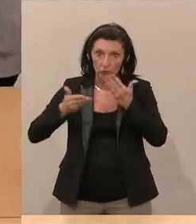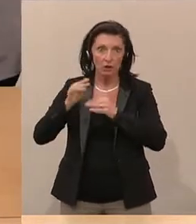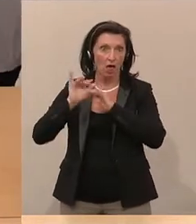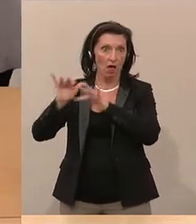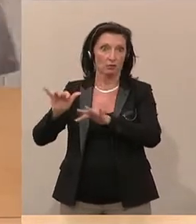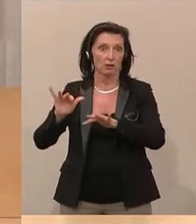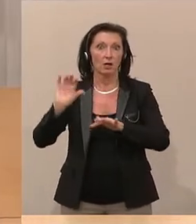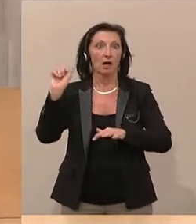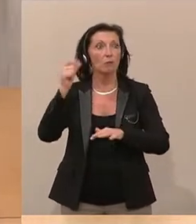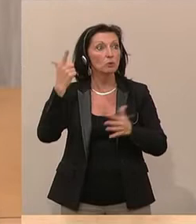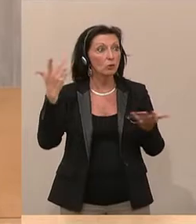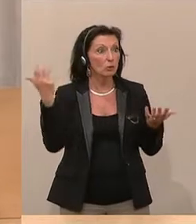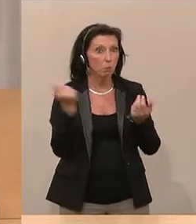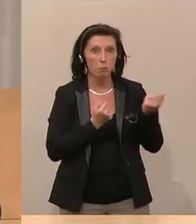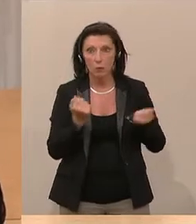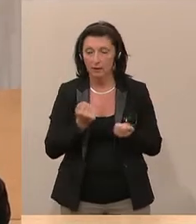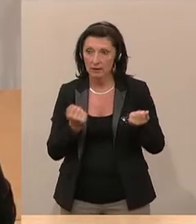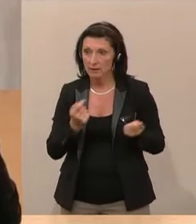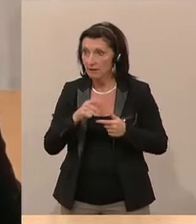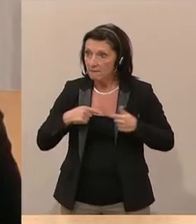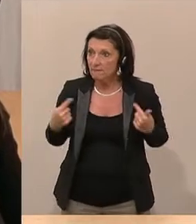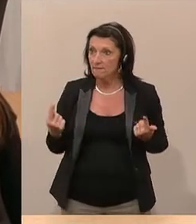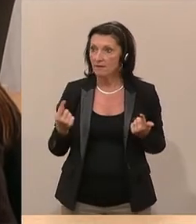Aber gerade als Politik müssen wir selbst auch immer